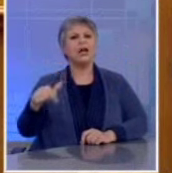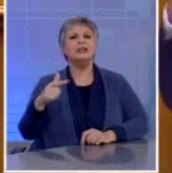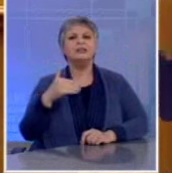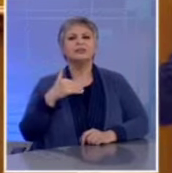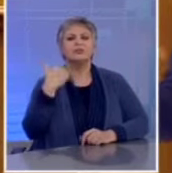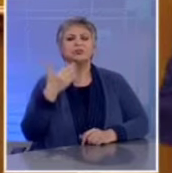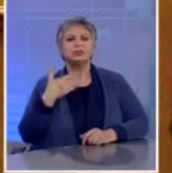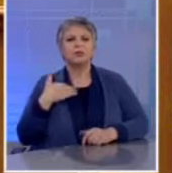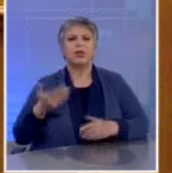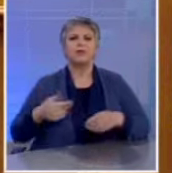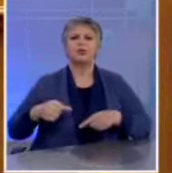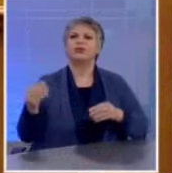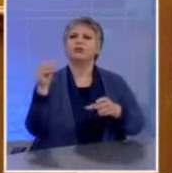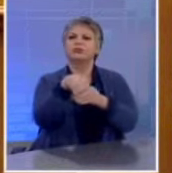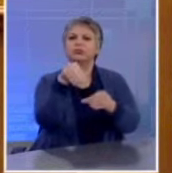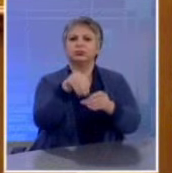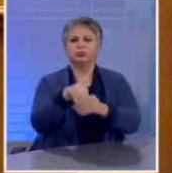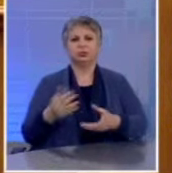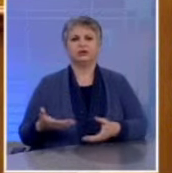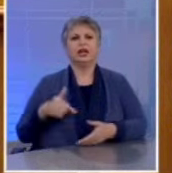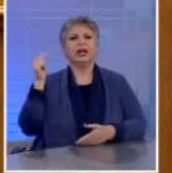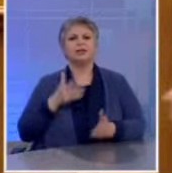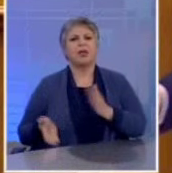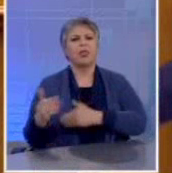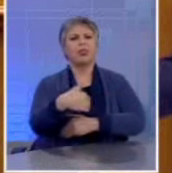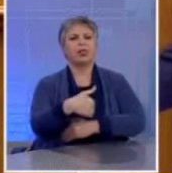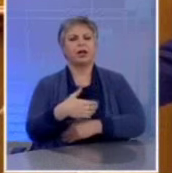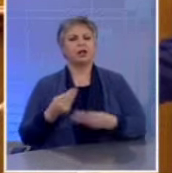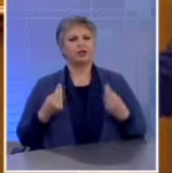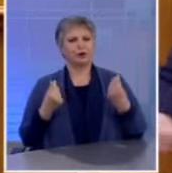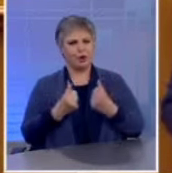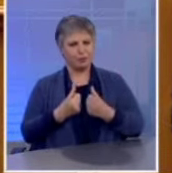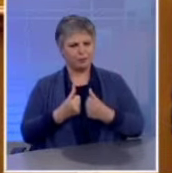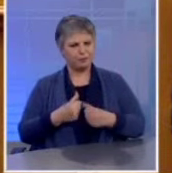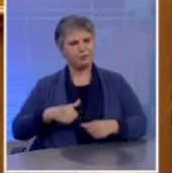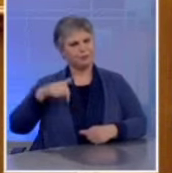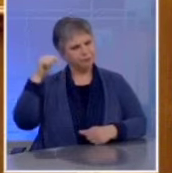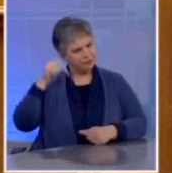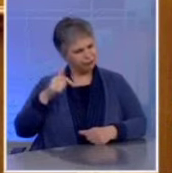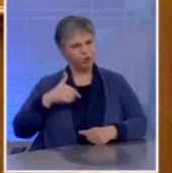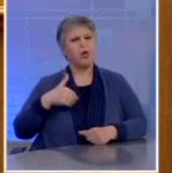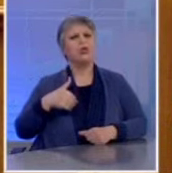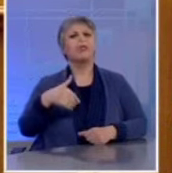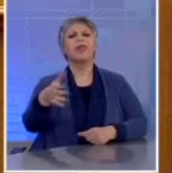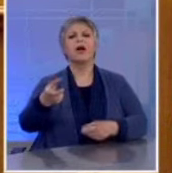τις εξωθεσμικές σας συνεννοήσεις? Τα ερωτήματα θα απαντηθούν επί της οθόνης.